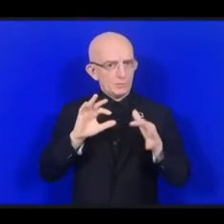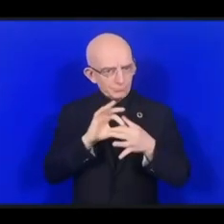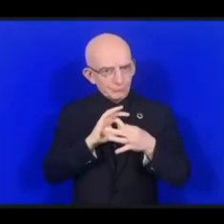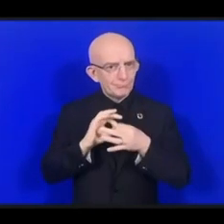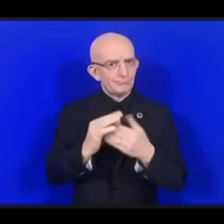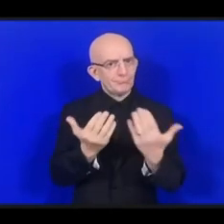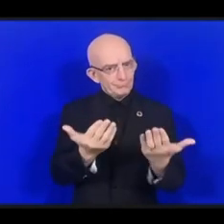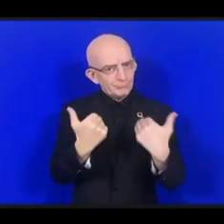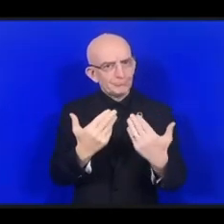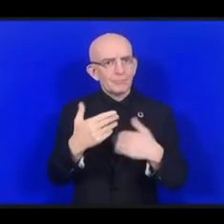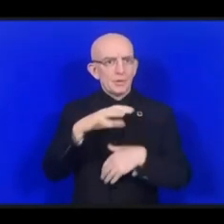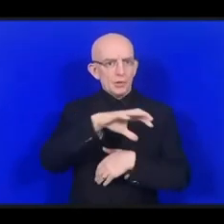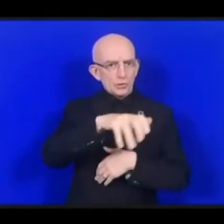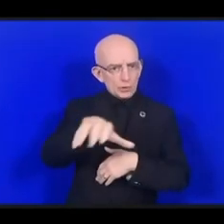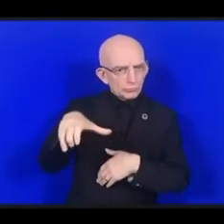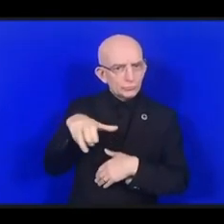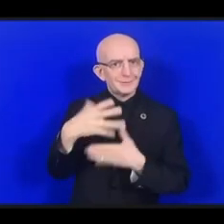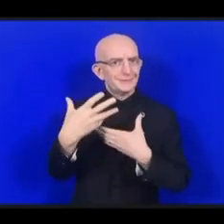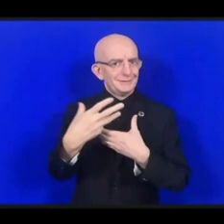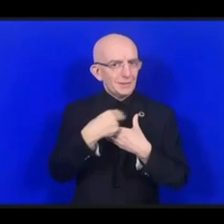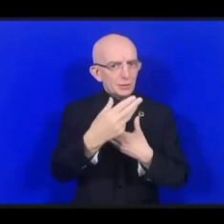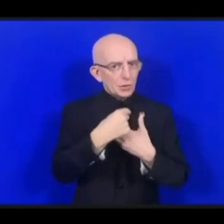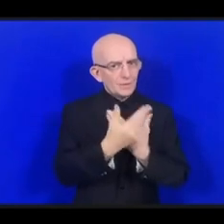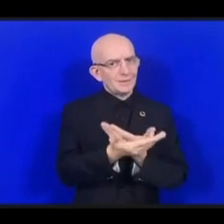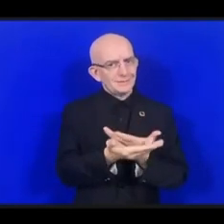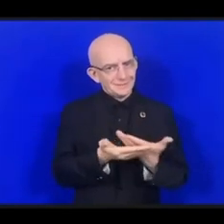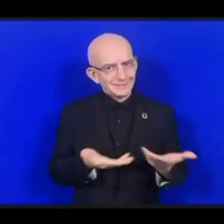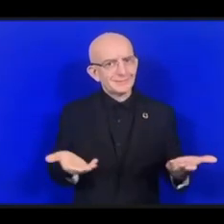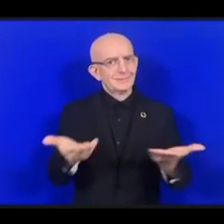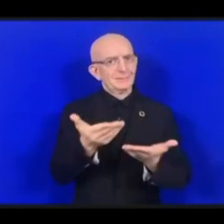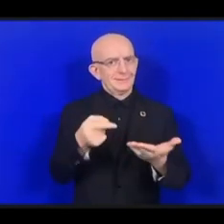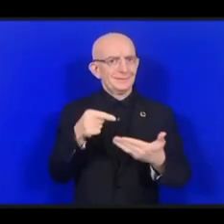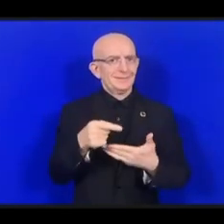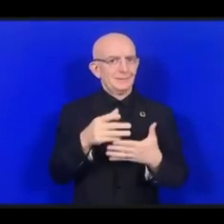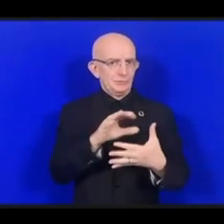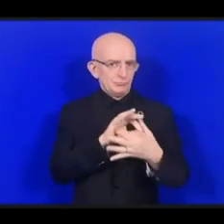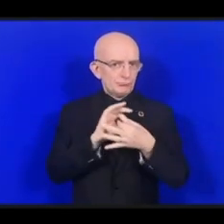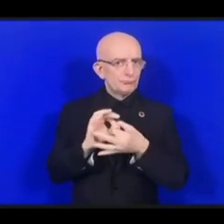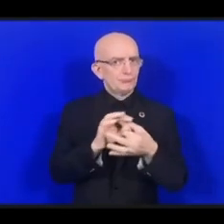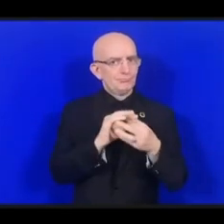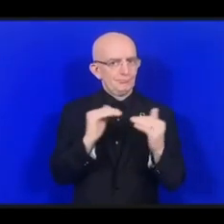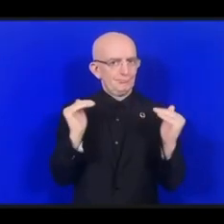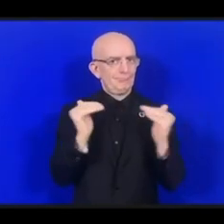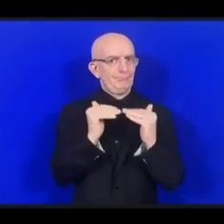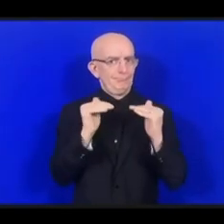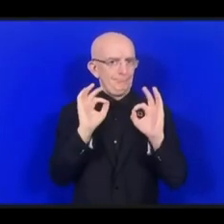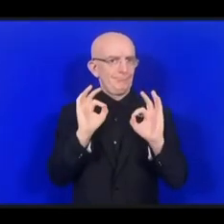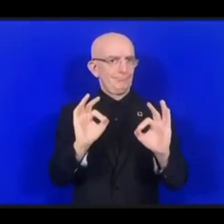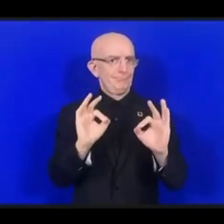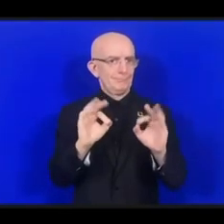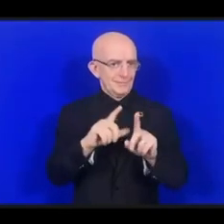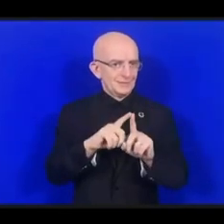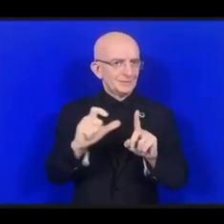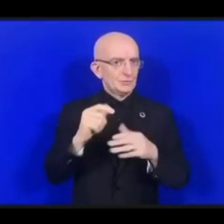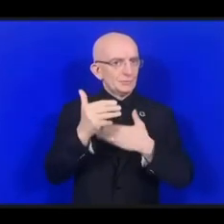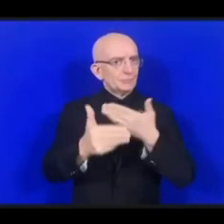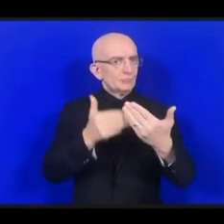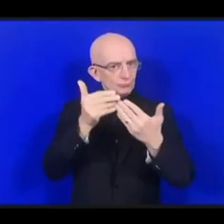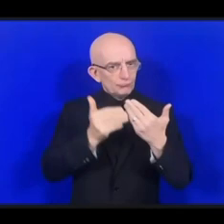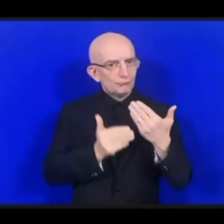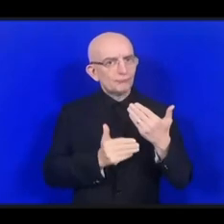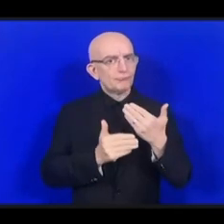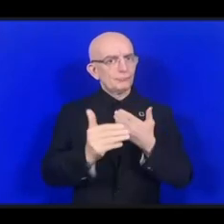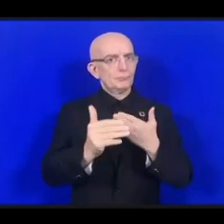方来一起创造一个包容公平的数字未来，优化我们的机会并管理风